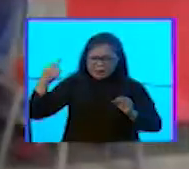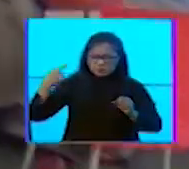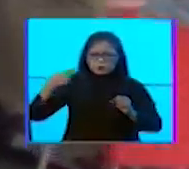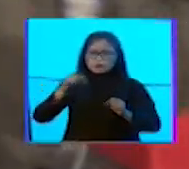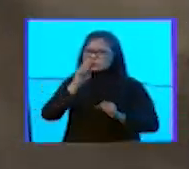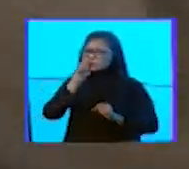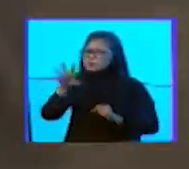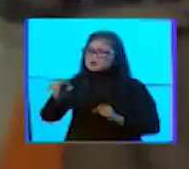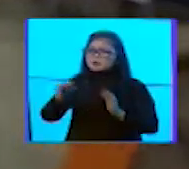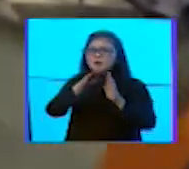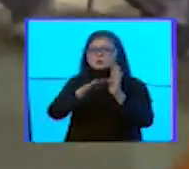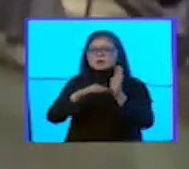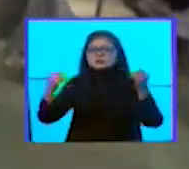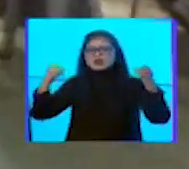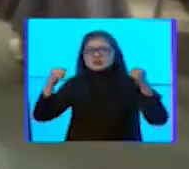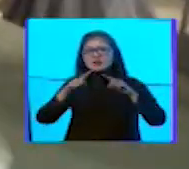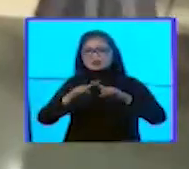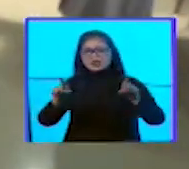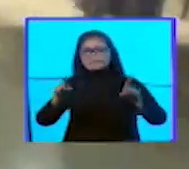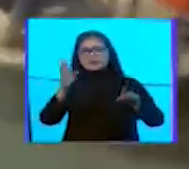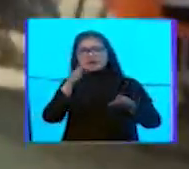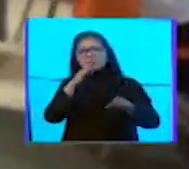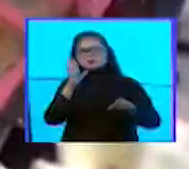sebagai bentuk basa-basi belaka tim liputan melaporkan